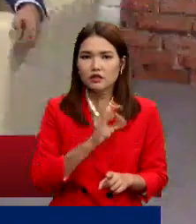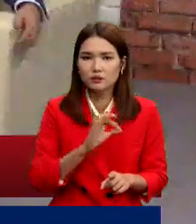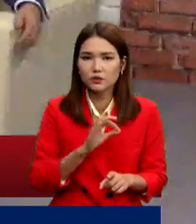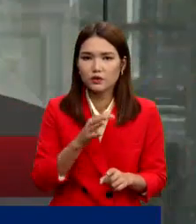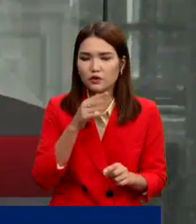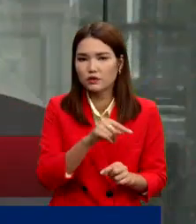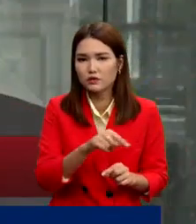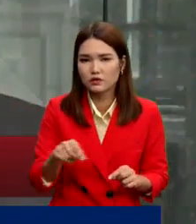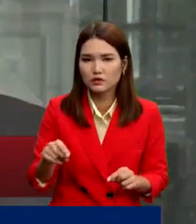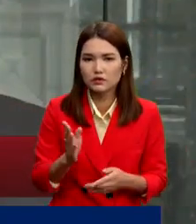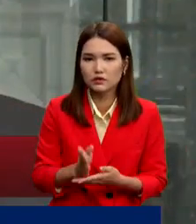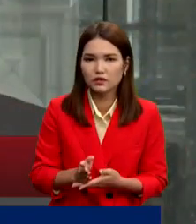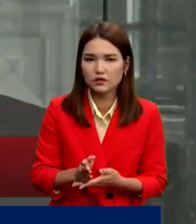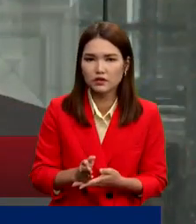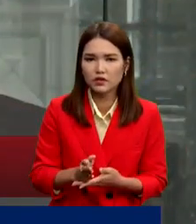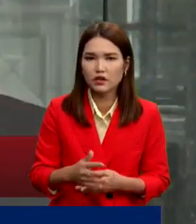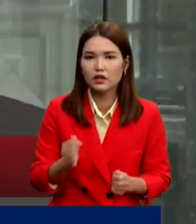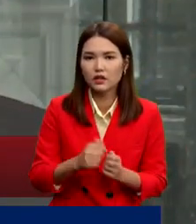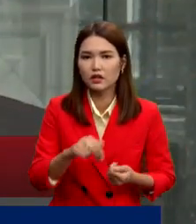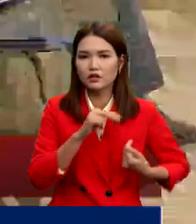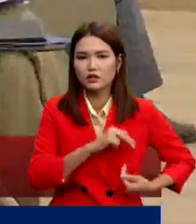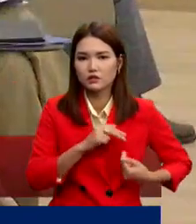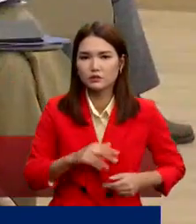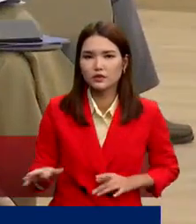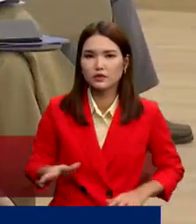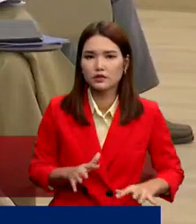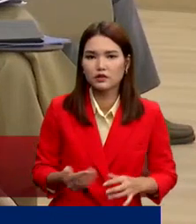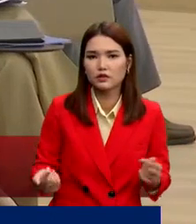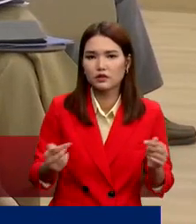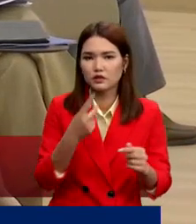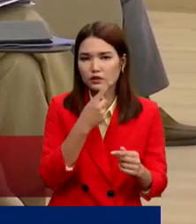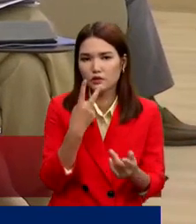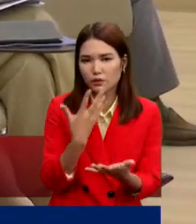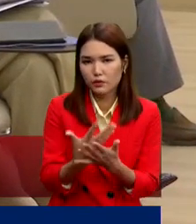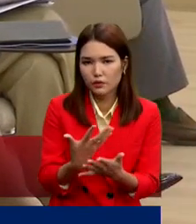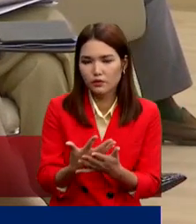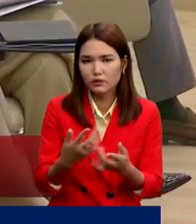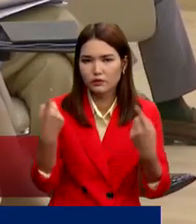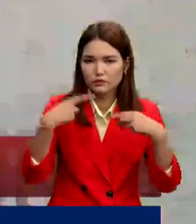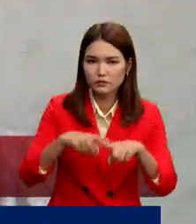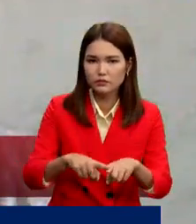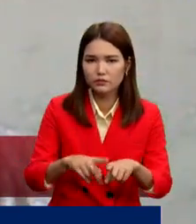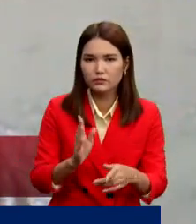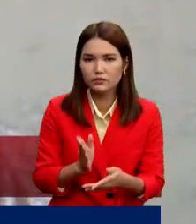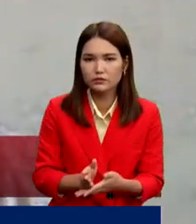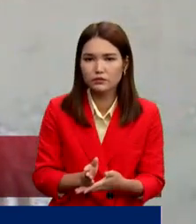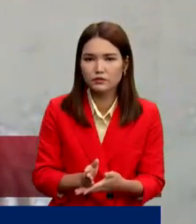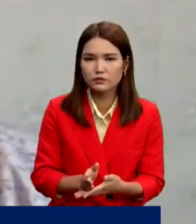айтып бақты. Уәлихан Қайсаров болса, бұл жолы да бағын сынап көрмек. Ол өзін лайықты кандидат санайды. Мен